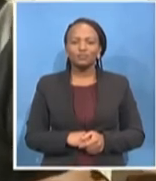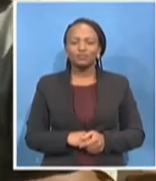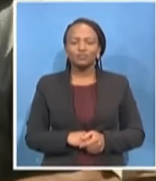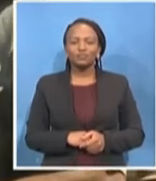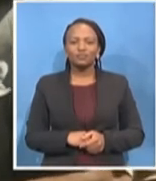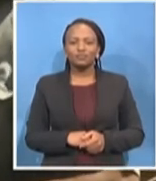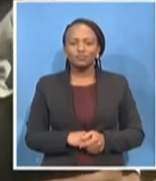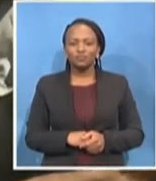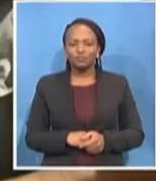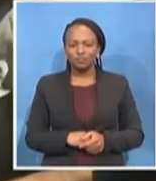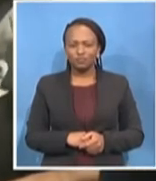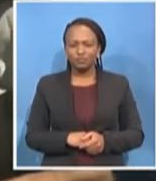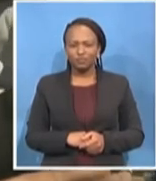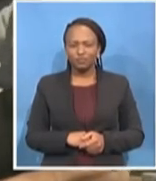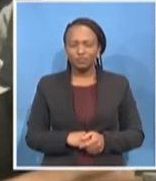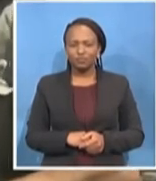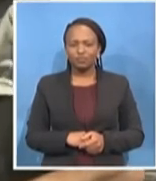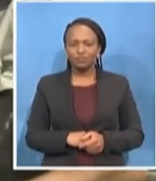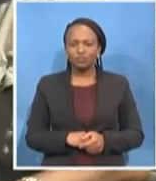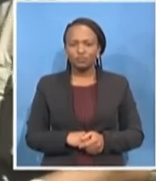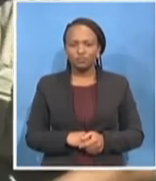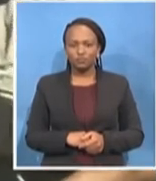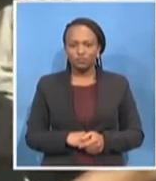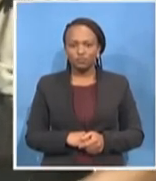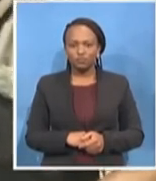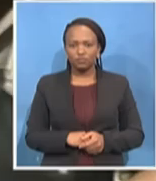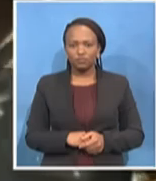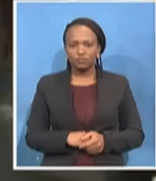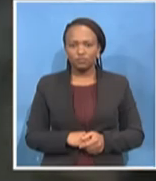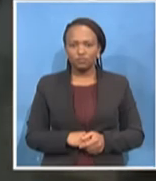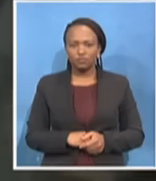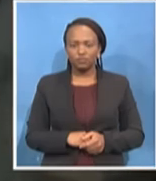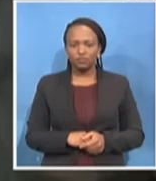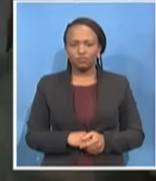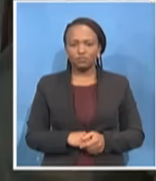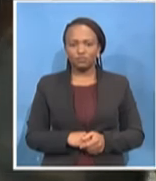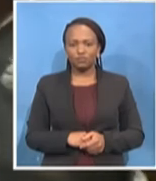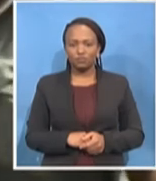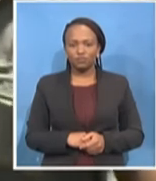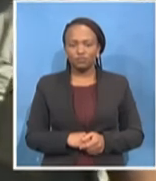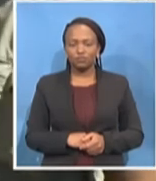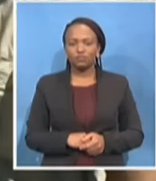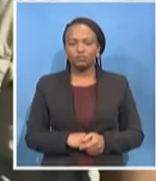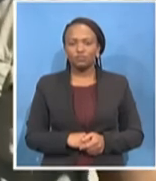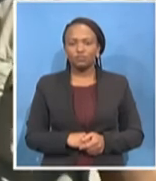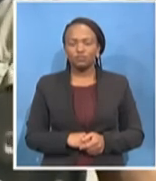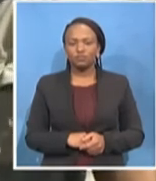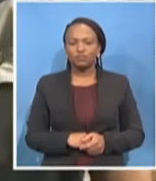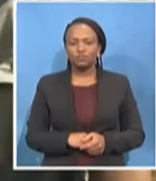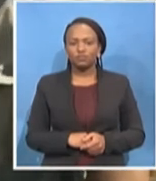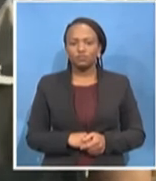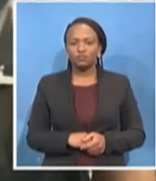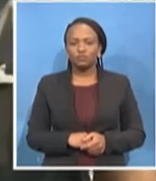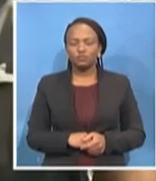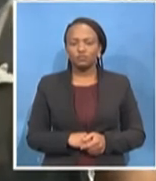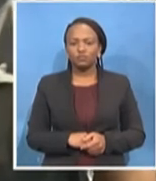Waar is julle? Kan ons net gou klaar praat, boys? Voor die bak. Hier agter jou. Nee, mense hier, dan gaan ons een drang bring by ons huis. Ons